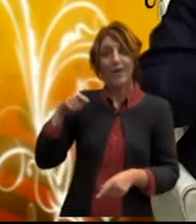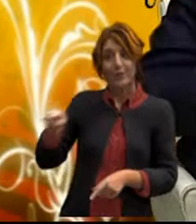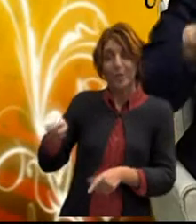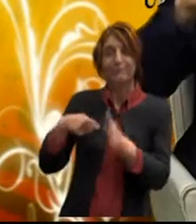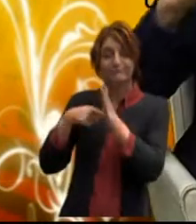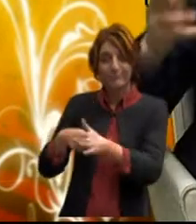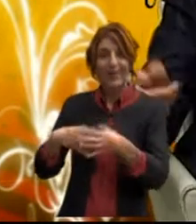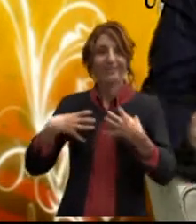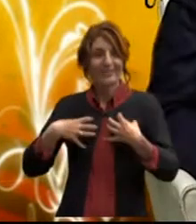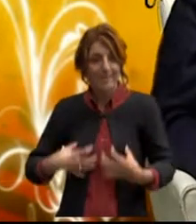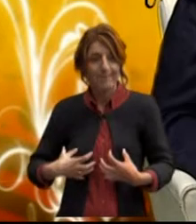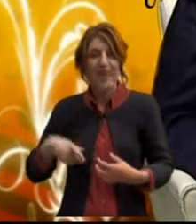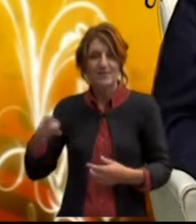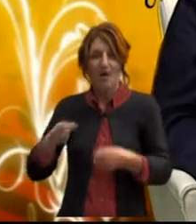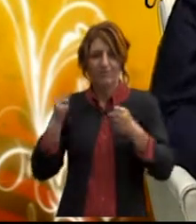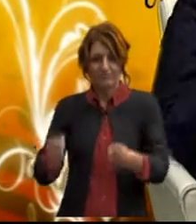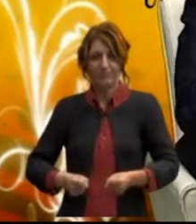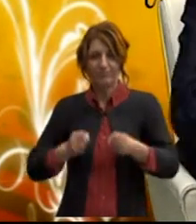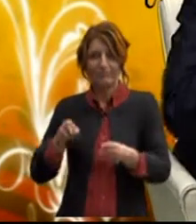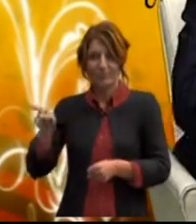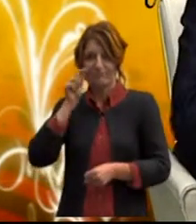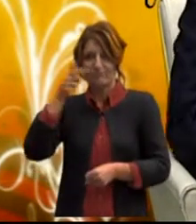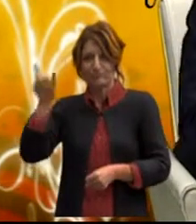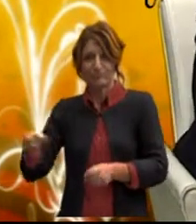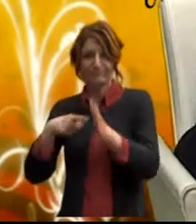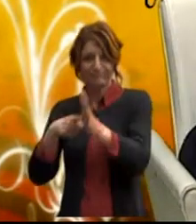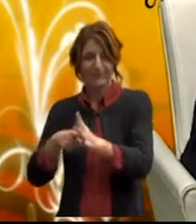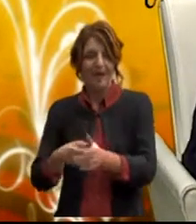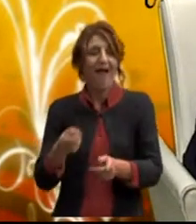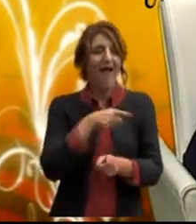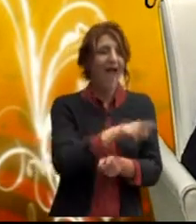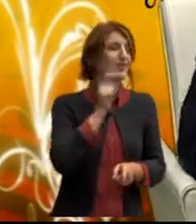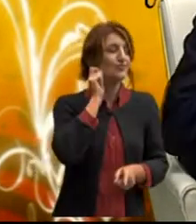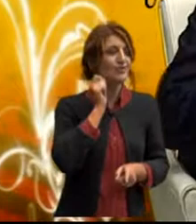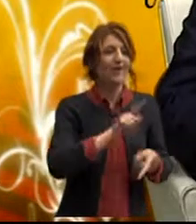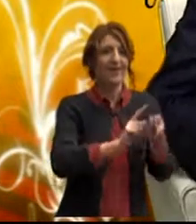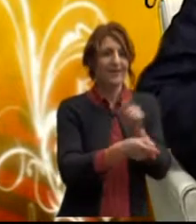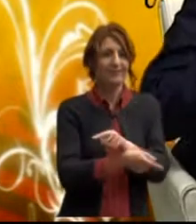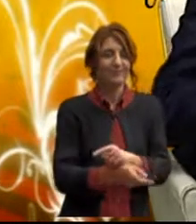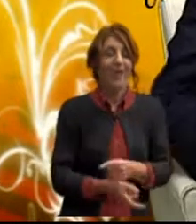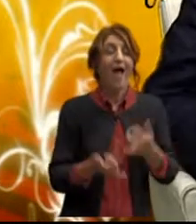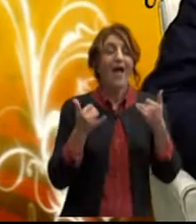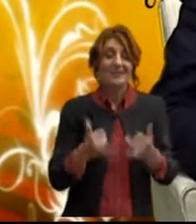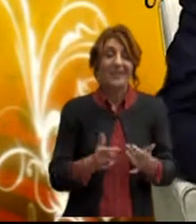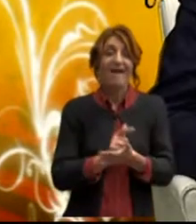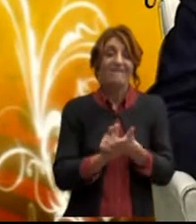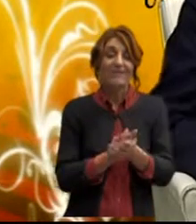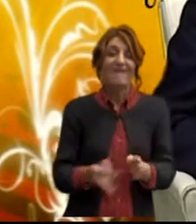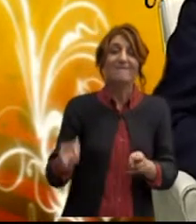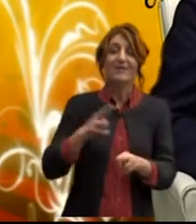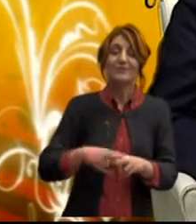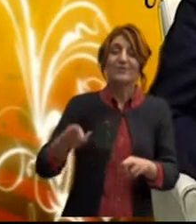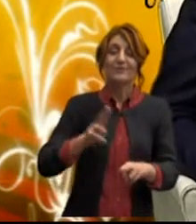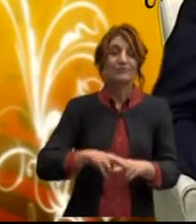žena plakanjem, depresijom i tako dalje. Ali s obzirom, dakle, da se mijenja uloga i žena, i danas je sve više žena, dakle, tako koje